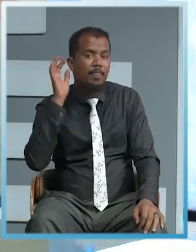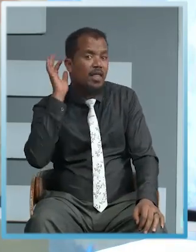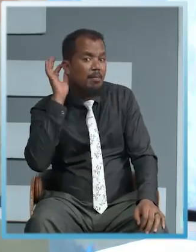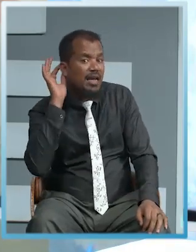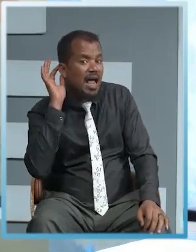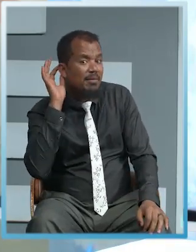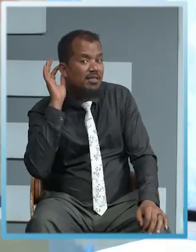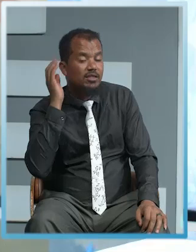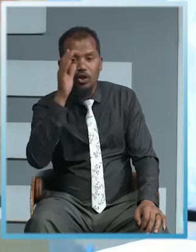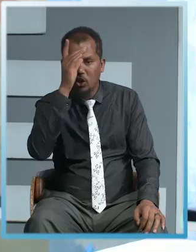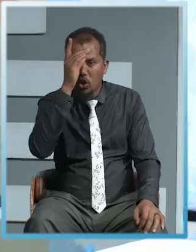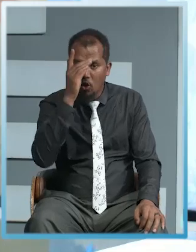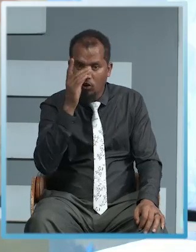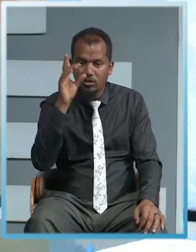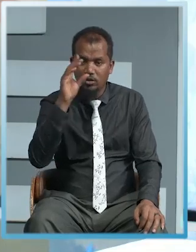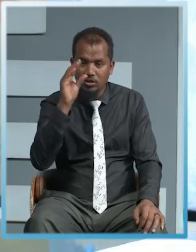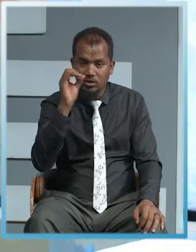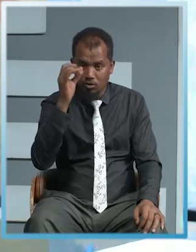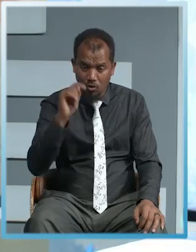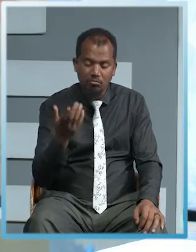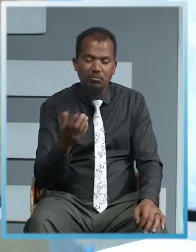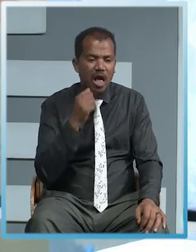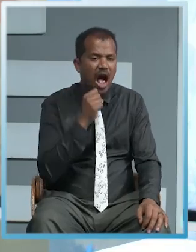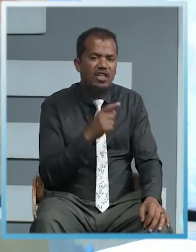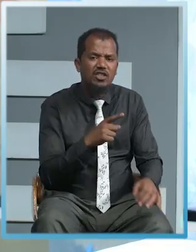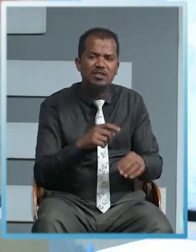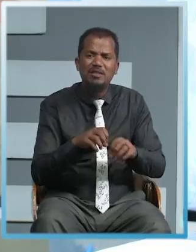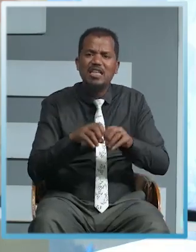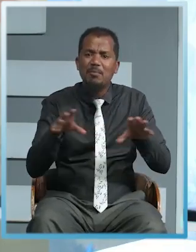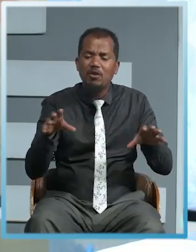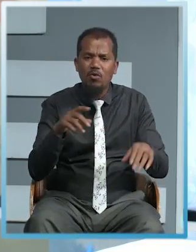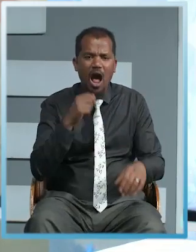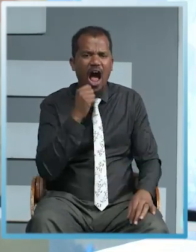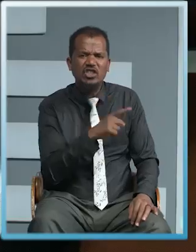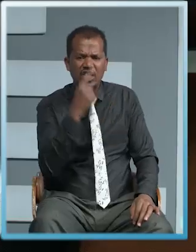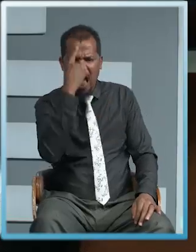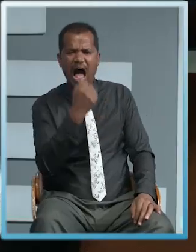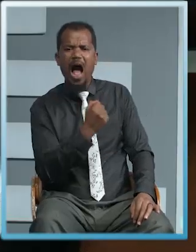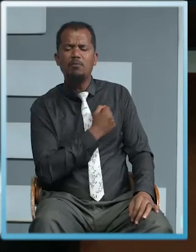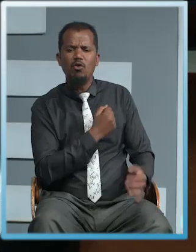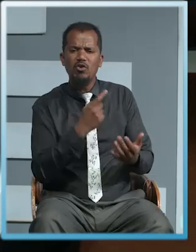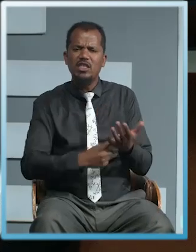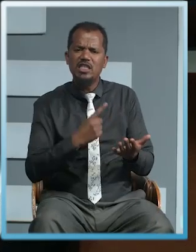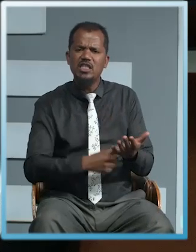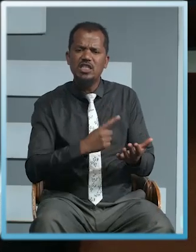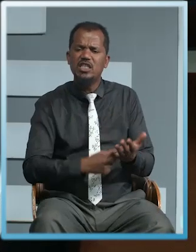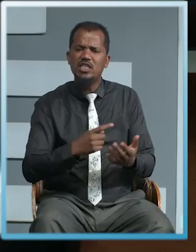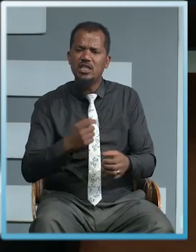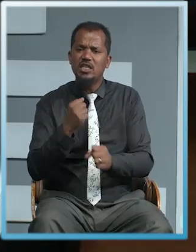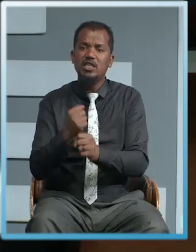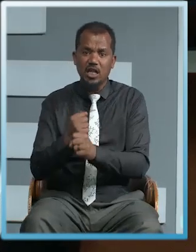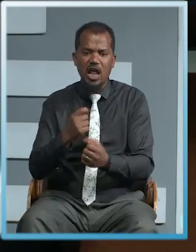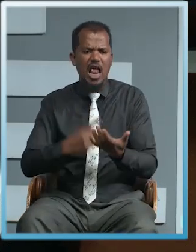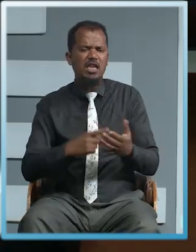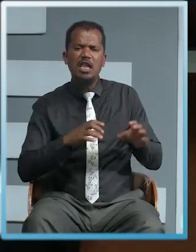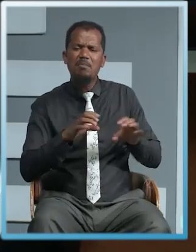كلوت اندي اندي عن شيء متسامر سرعت عمنوش اندي اندي اندي اندي سارا